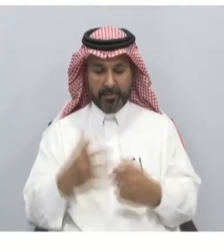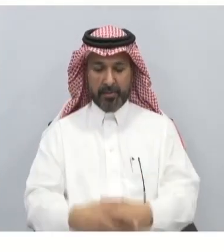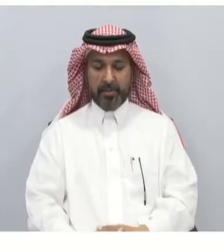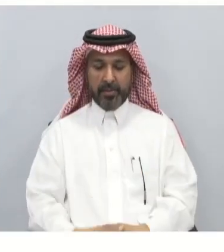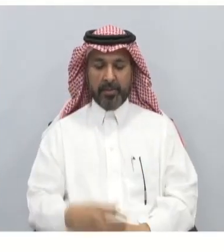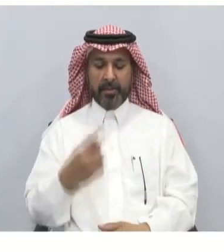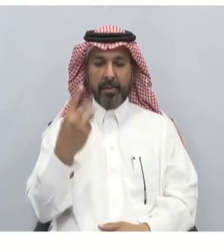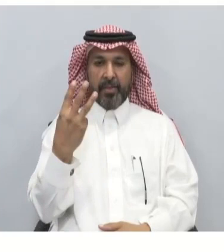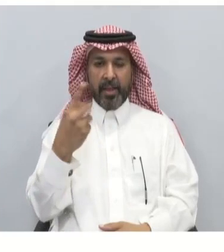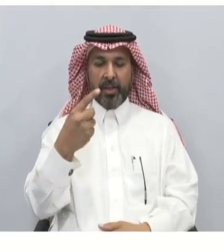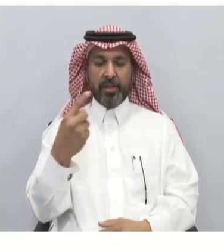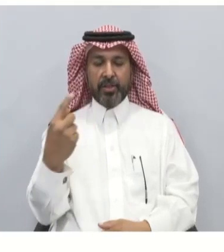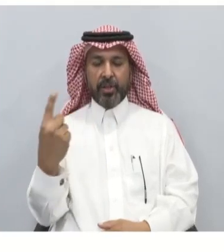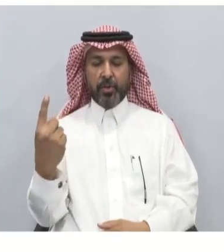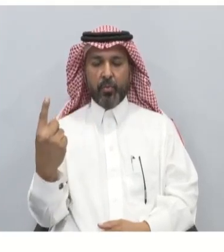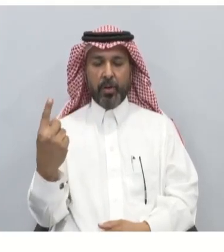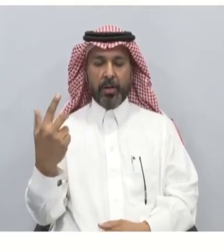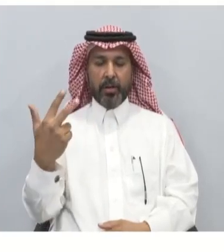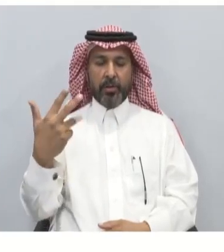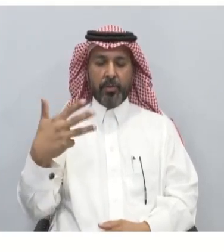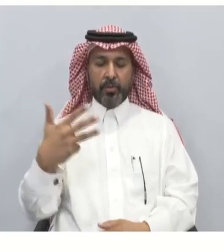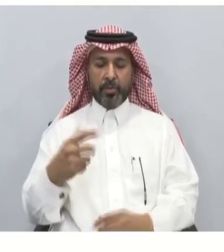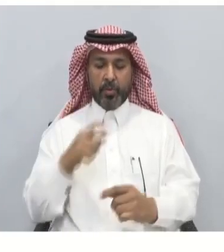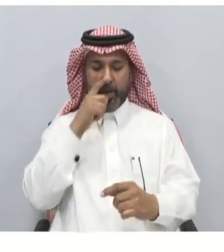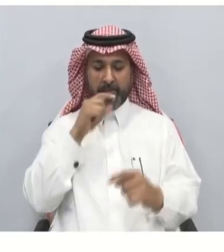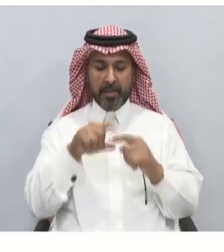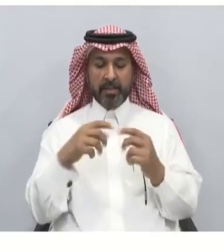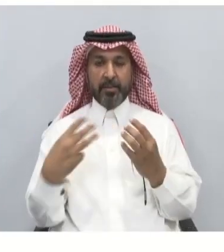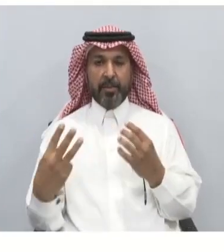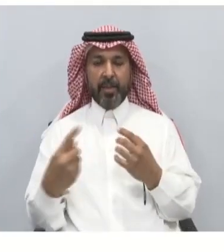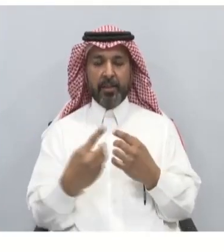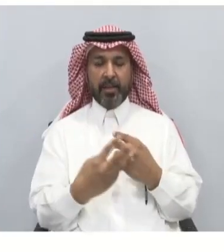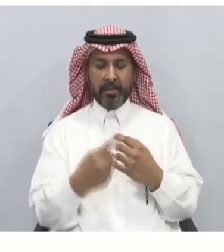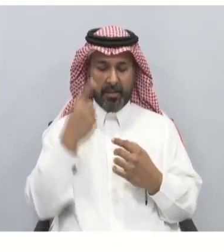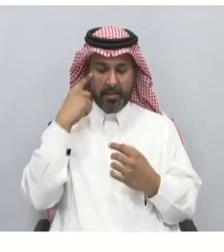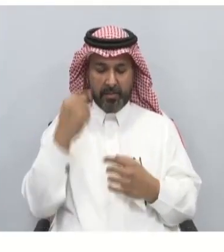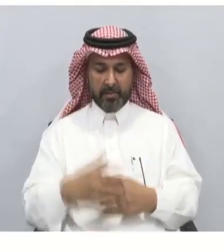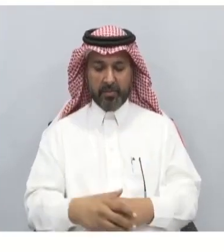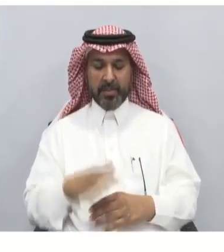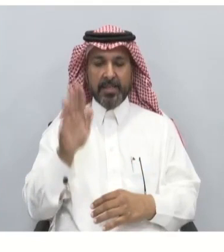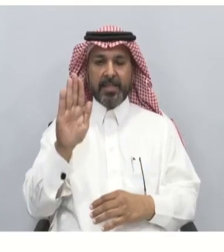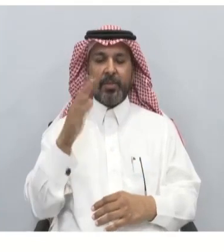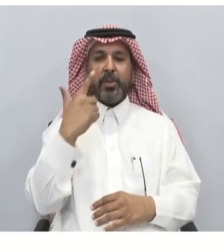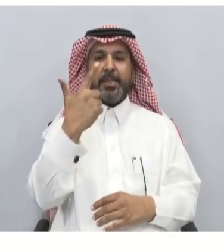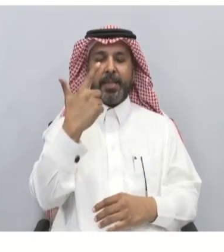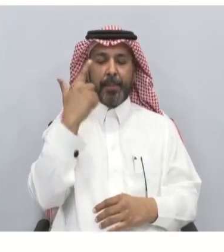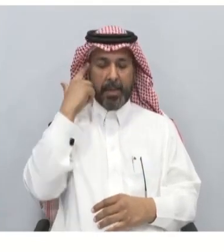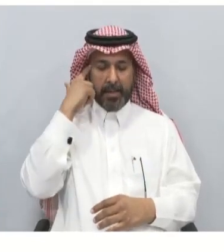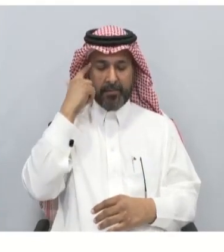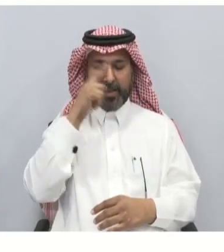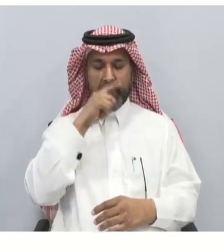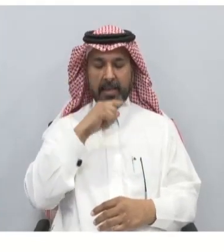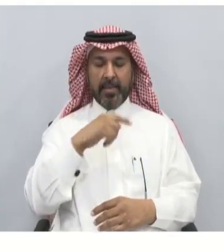لي 13 تساوي 91، راح أقسم 13 للطرفين، يعني س راح تساوي 7،